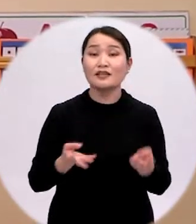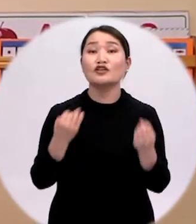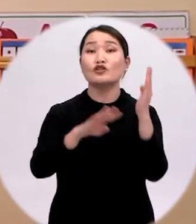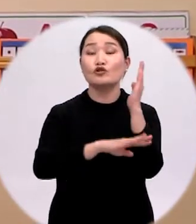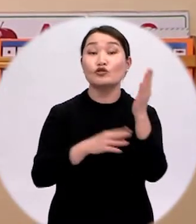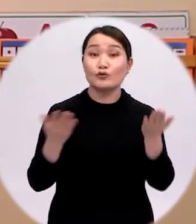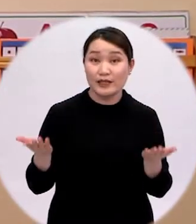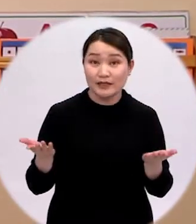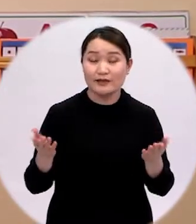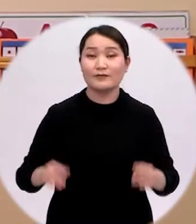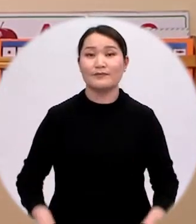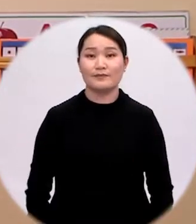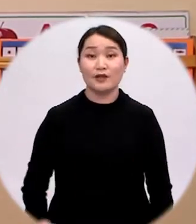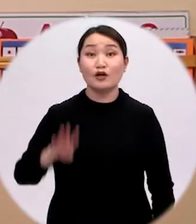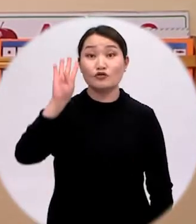вэ?